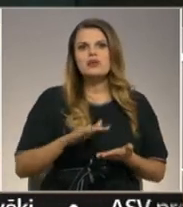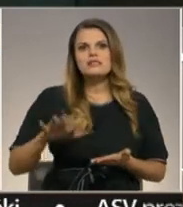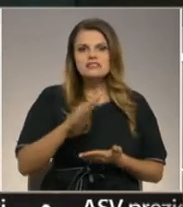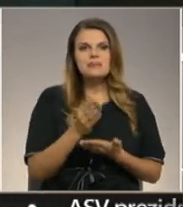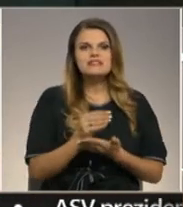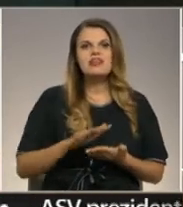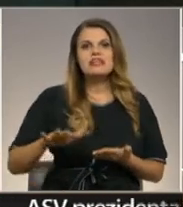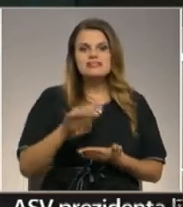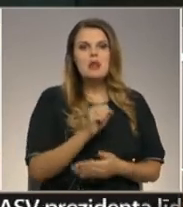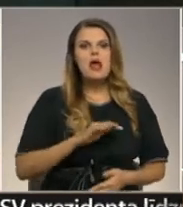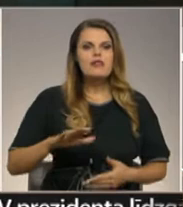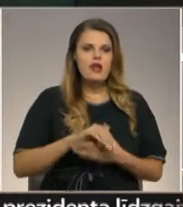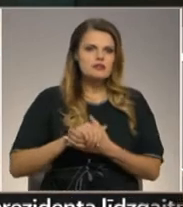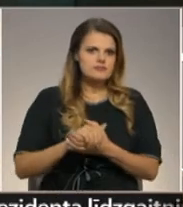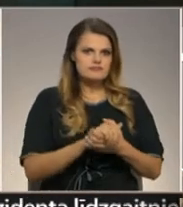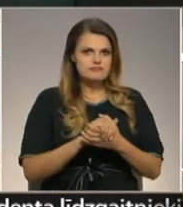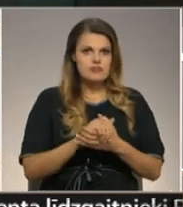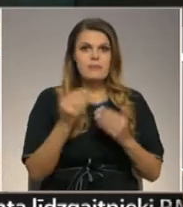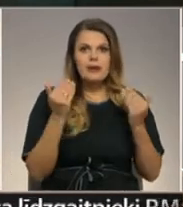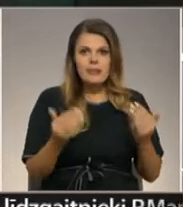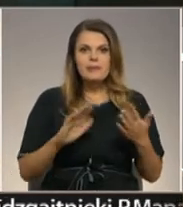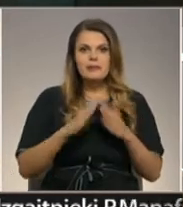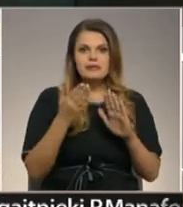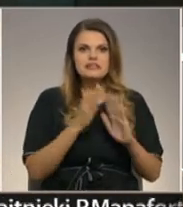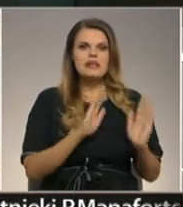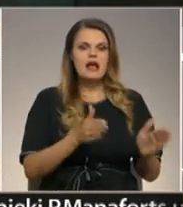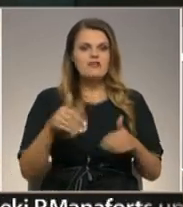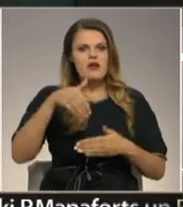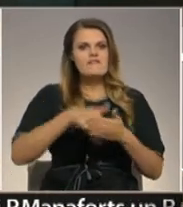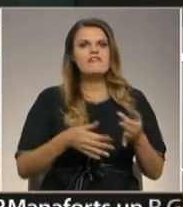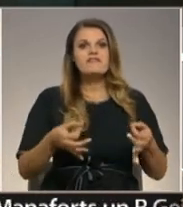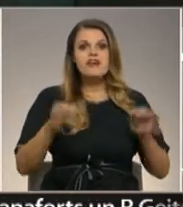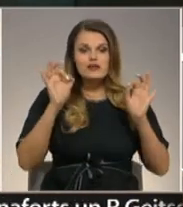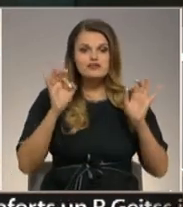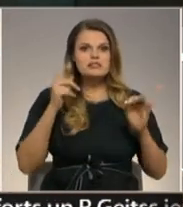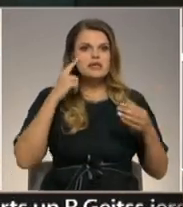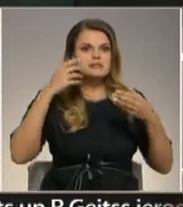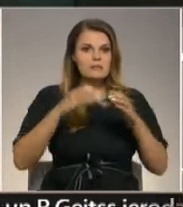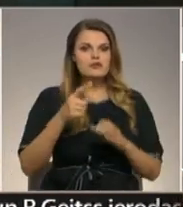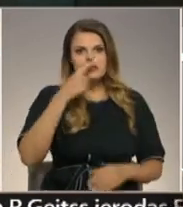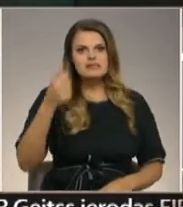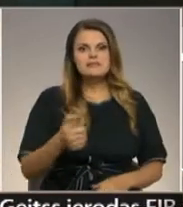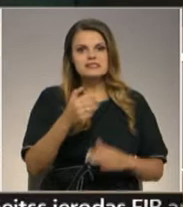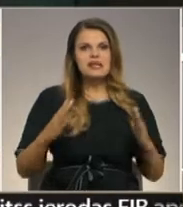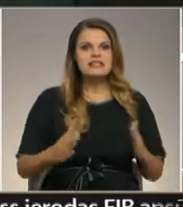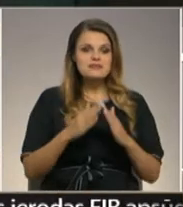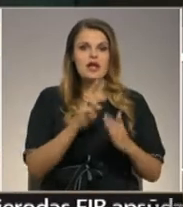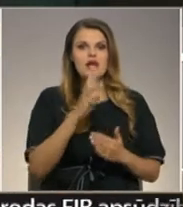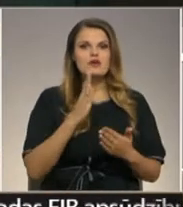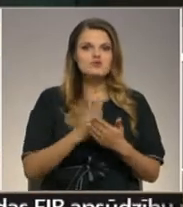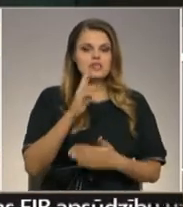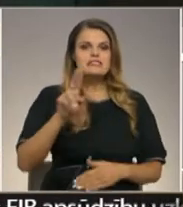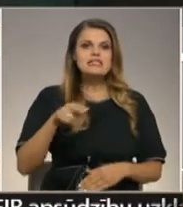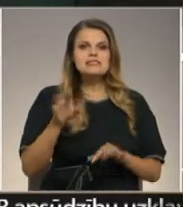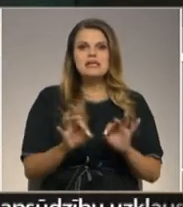Kurzemes, Vidzemes un Latgales nedalāmību. Pat labam pilsēta gatavojas vēsturiskās padomes 100 gadu svinībām, kas notiks